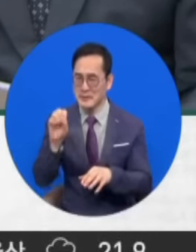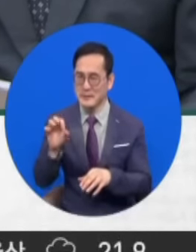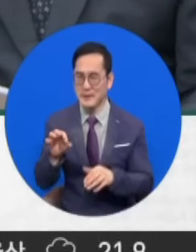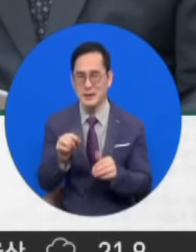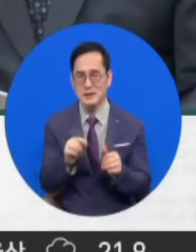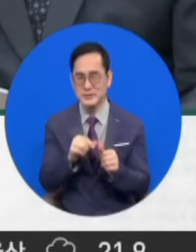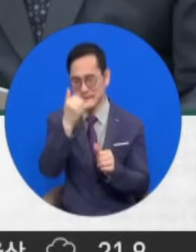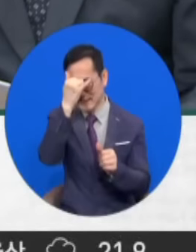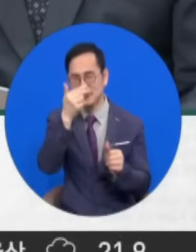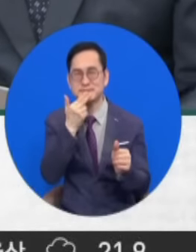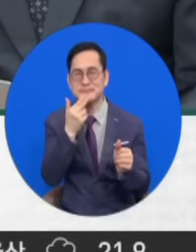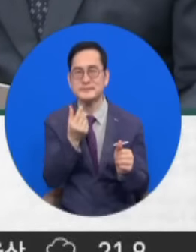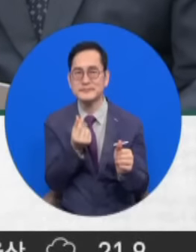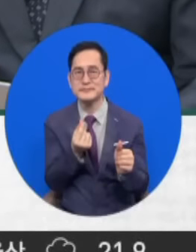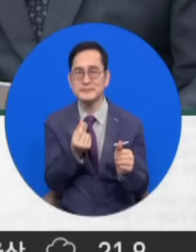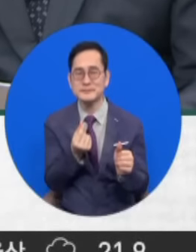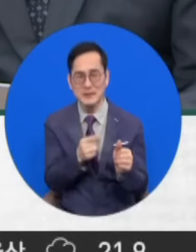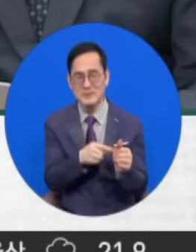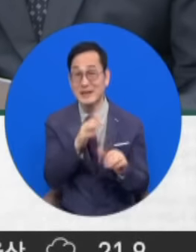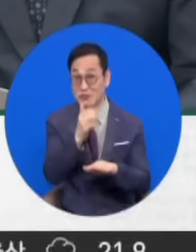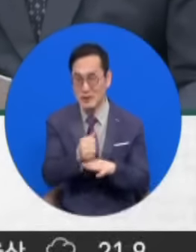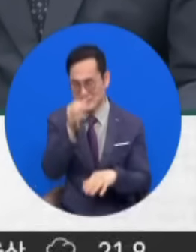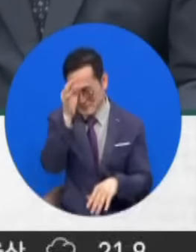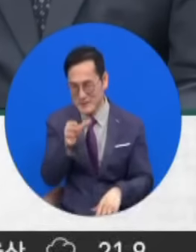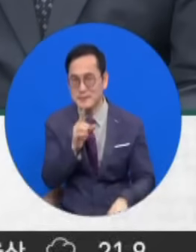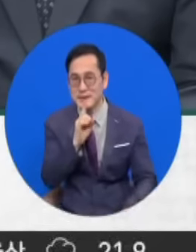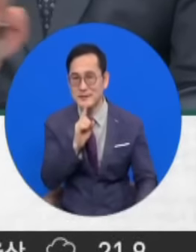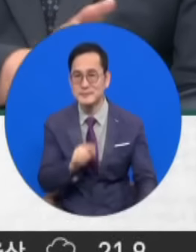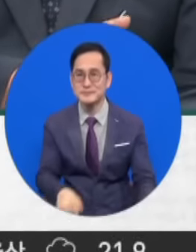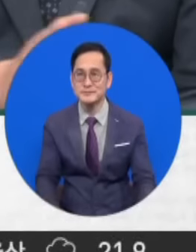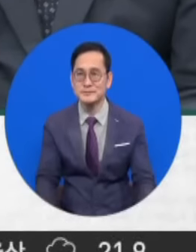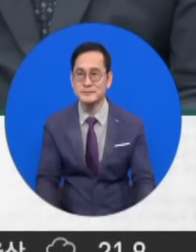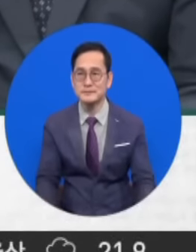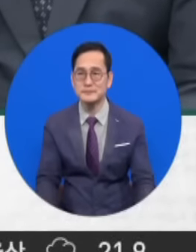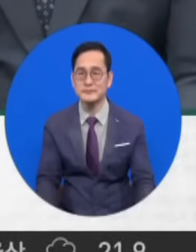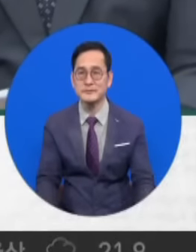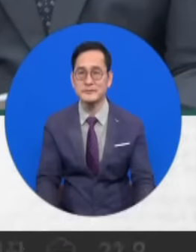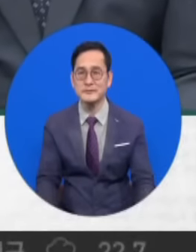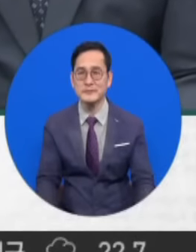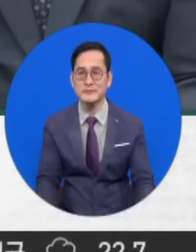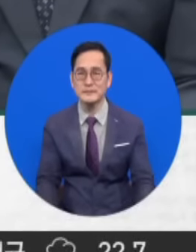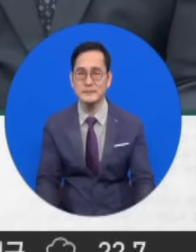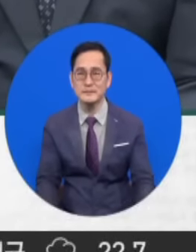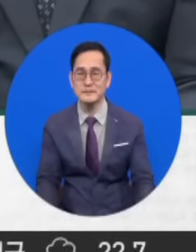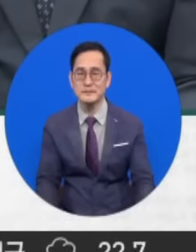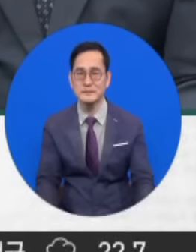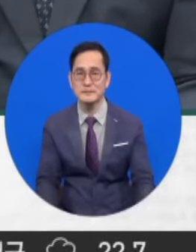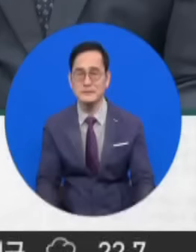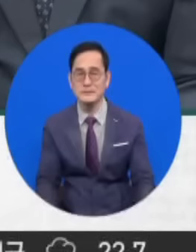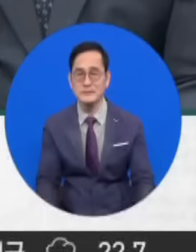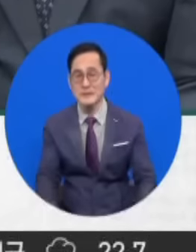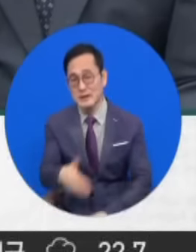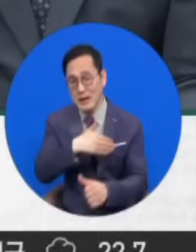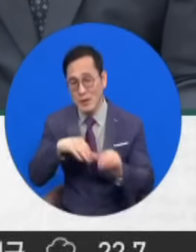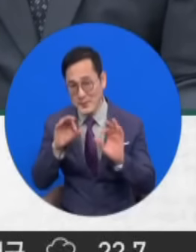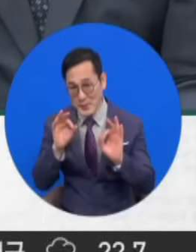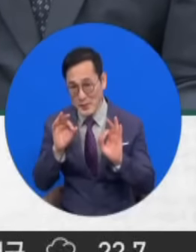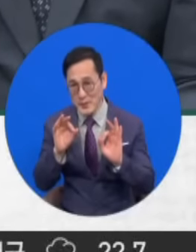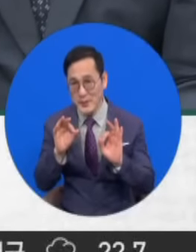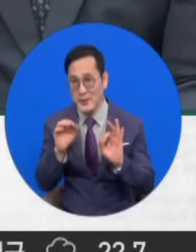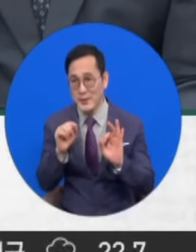그래서 뭐 유감 표시하고 사과 입장을 받아들이긴 했는데 그 전 과정을 보면 국민의힘 의원들께서